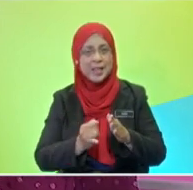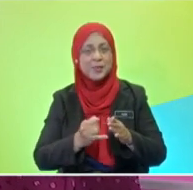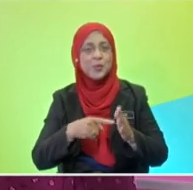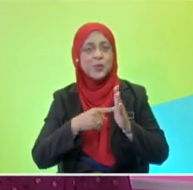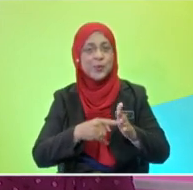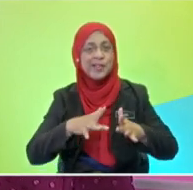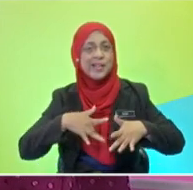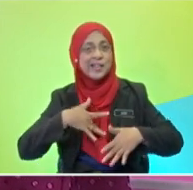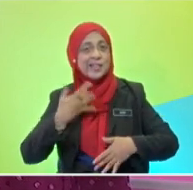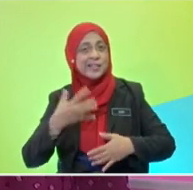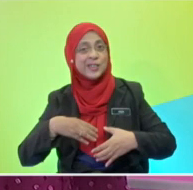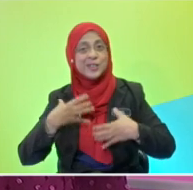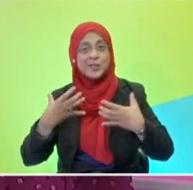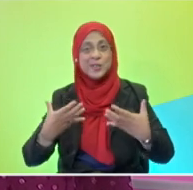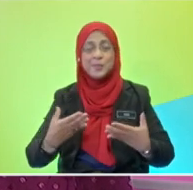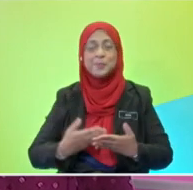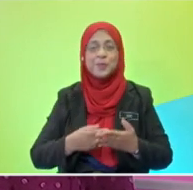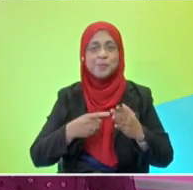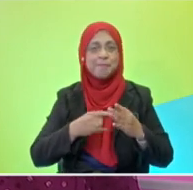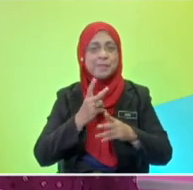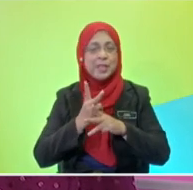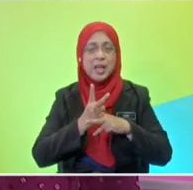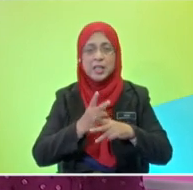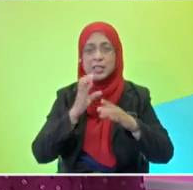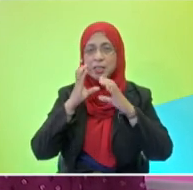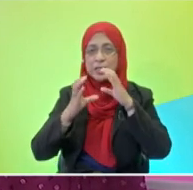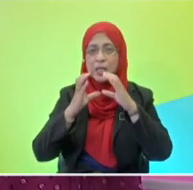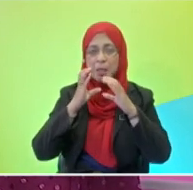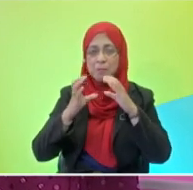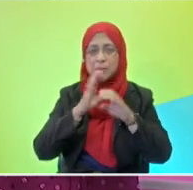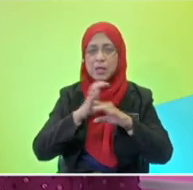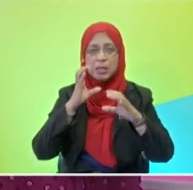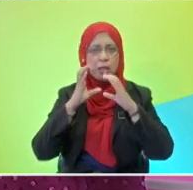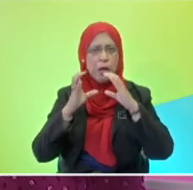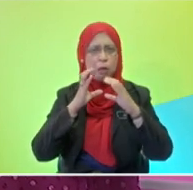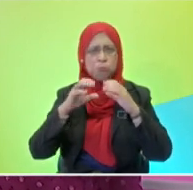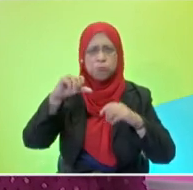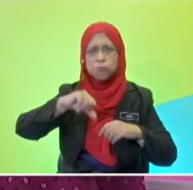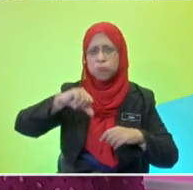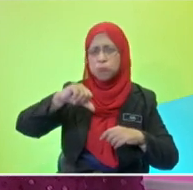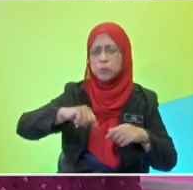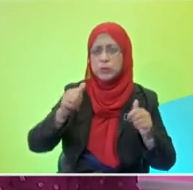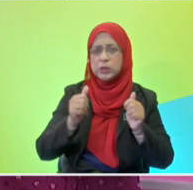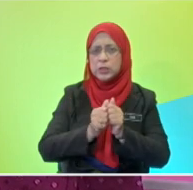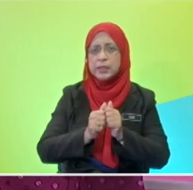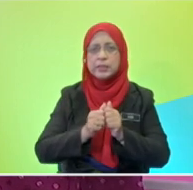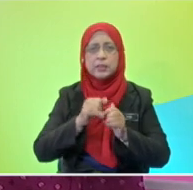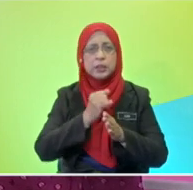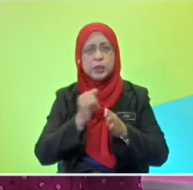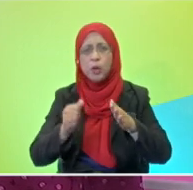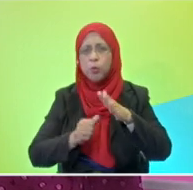gembira kemudian menjaga pertuturan Jangan pula kita ini cakap yang tak Elok dengan Jiran kita